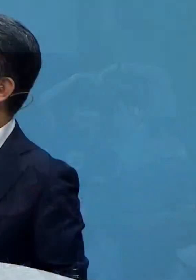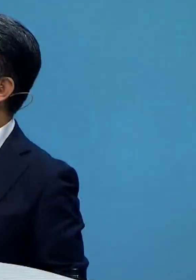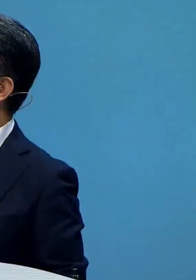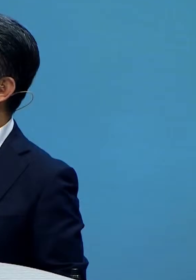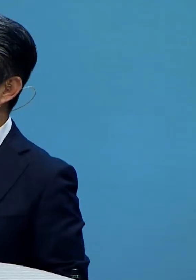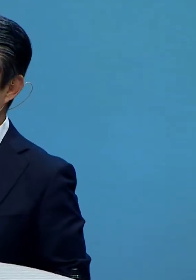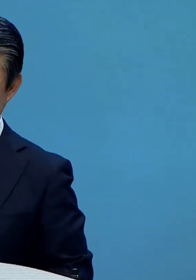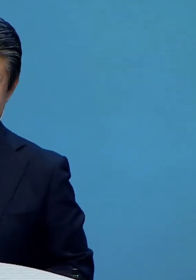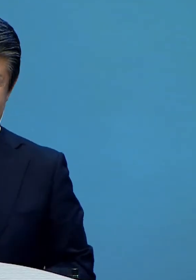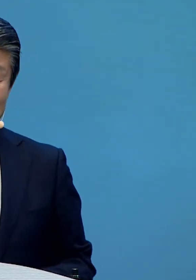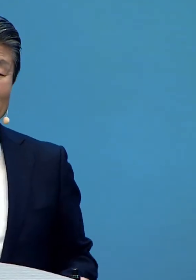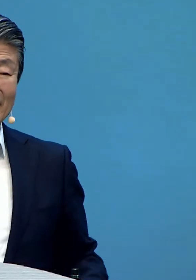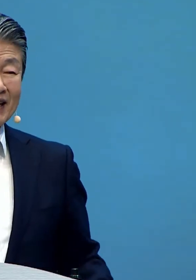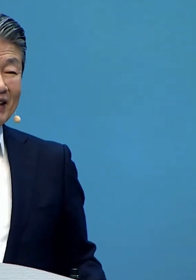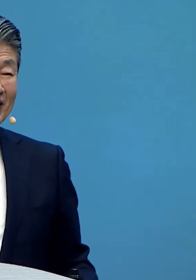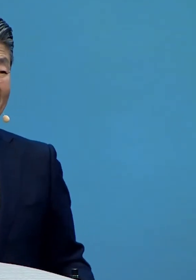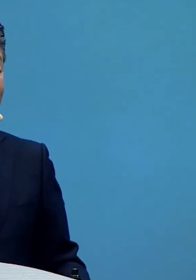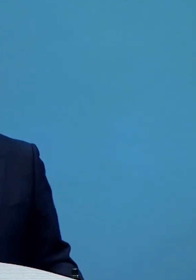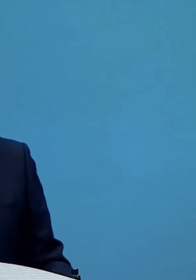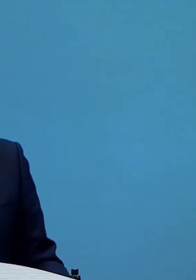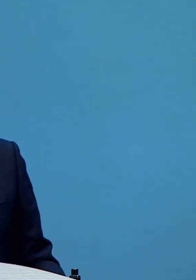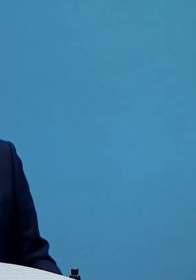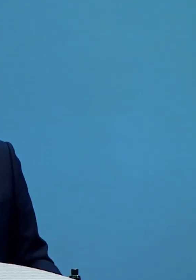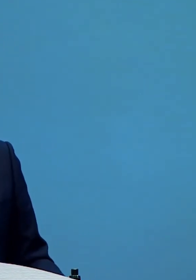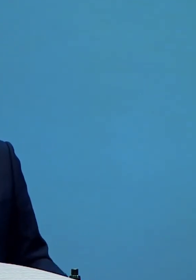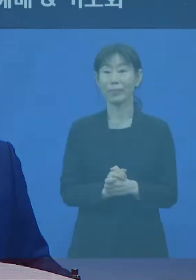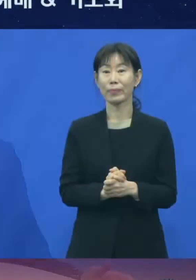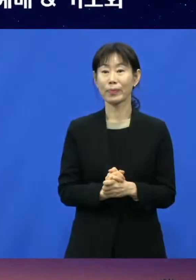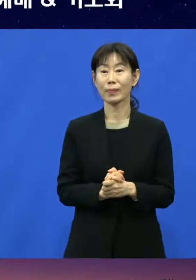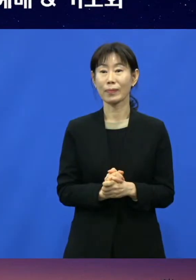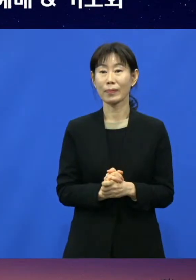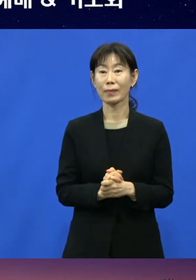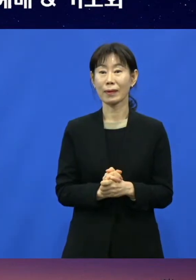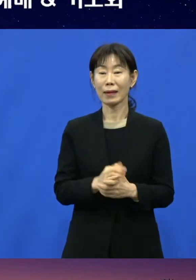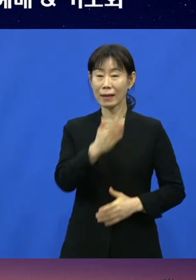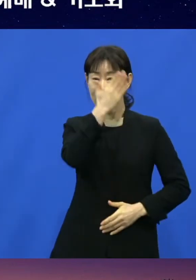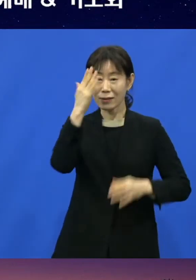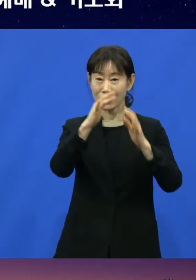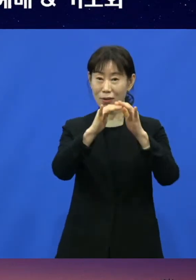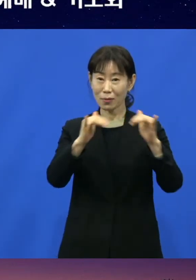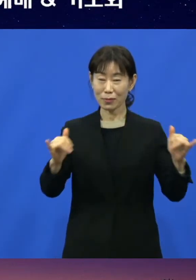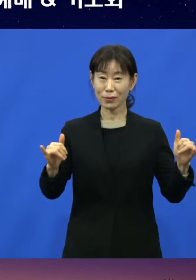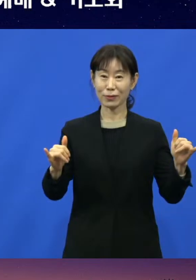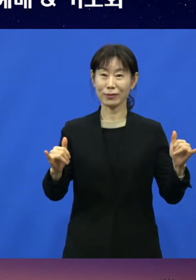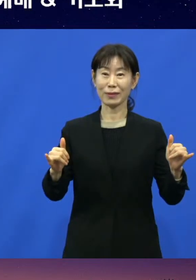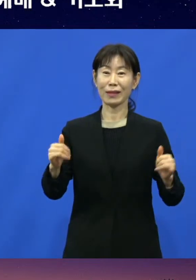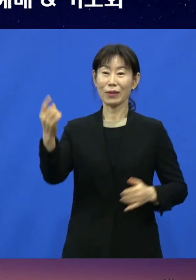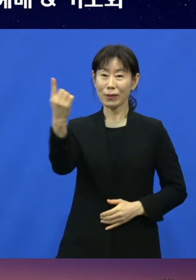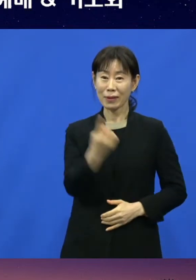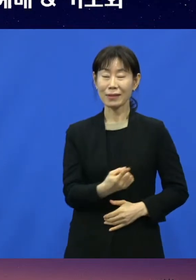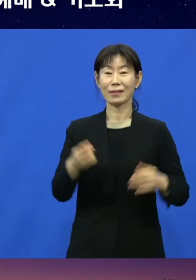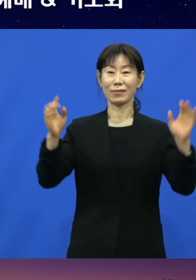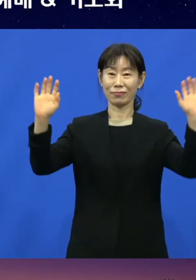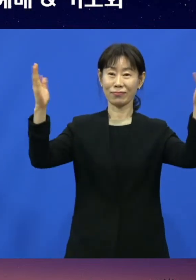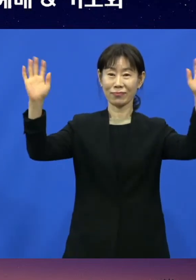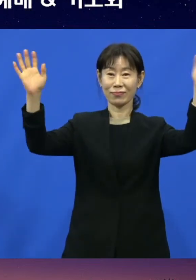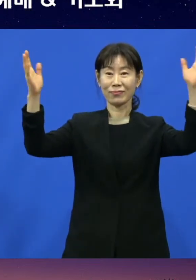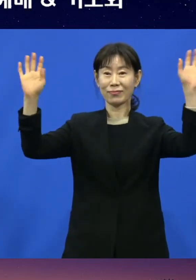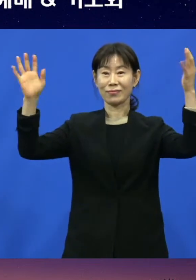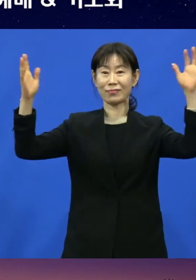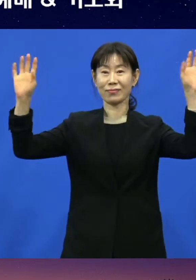확실히 오늘 찍었. 됐어요. 우리 청년부도 한번 해보실래요? 박수 한번 치겠습니다.